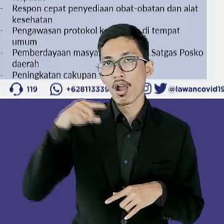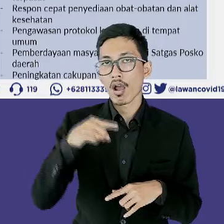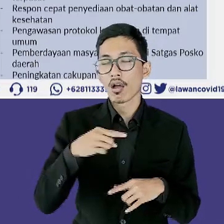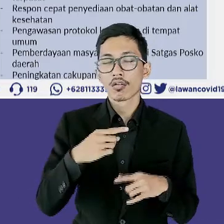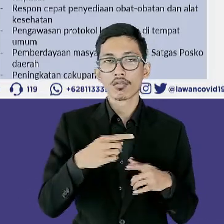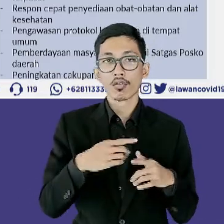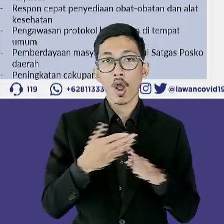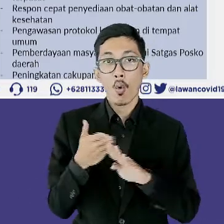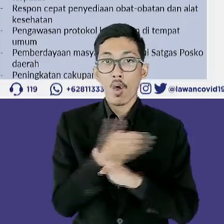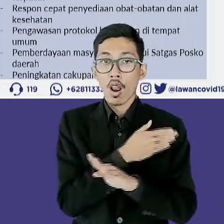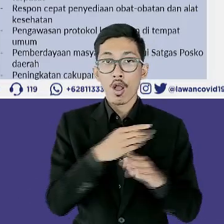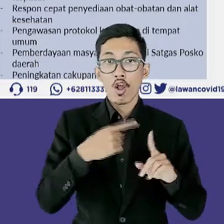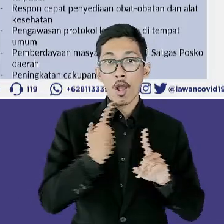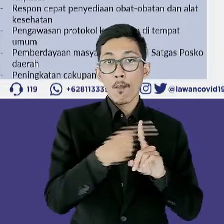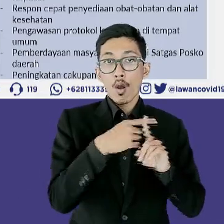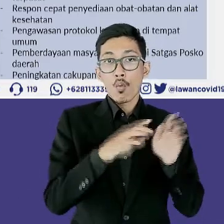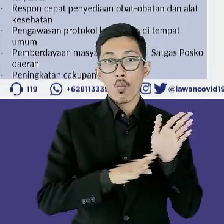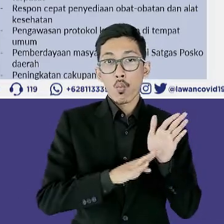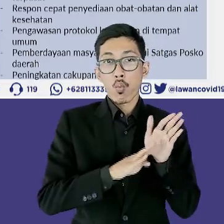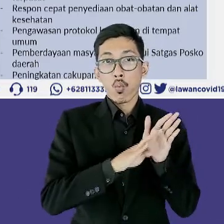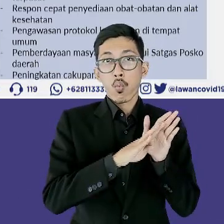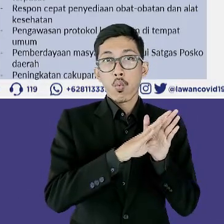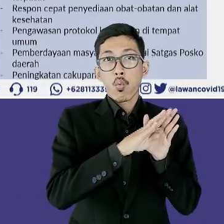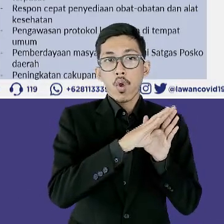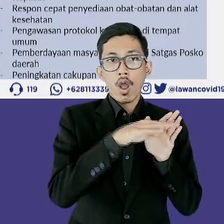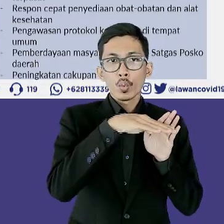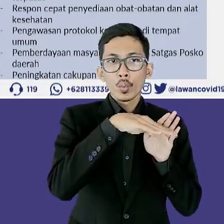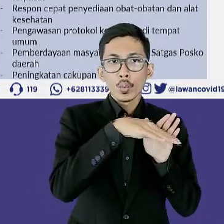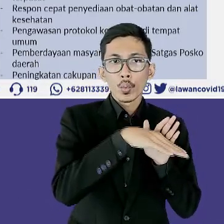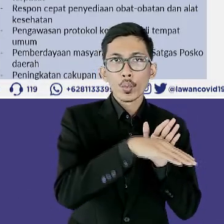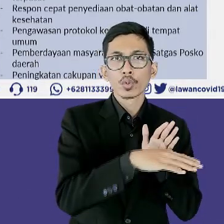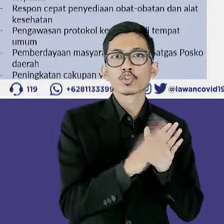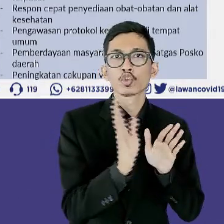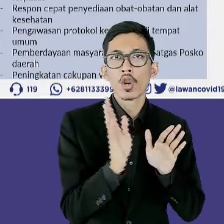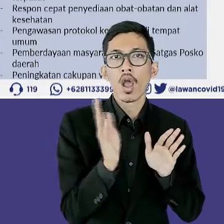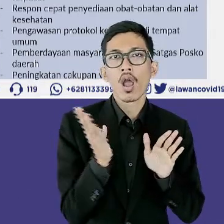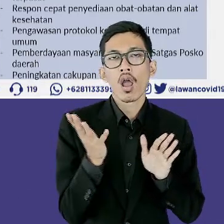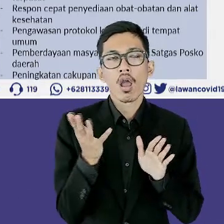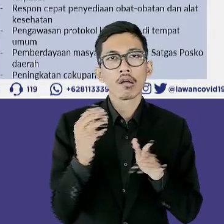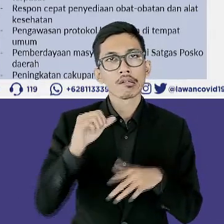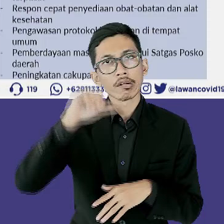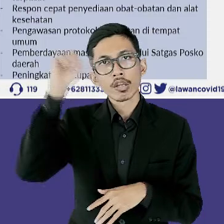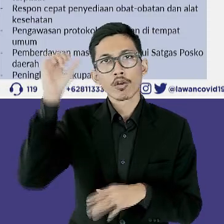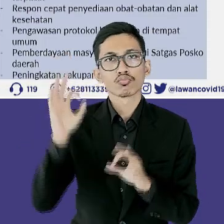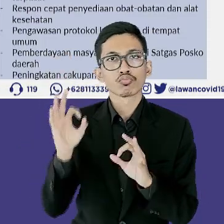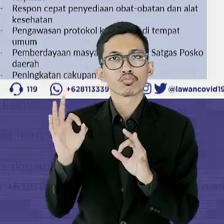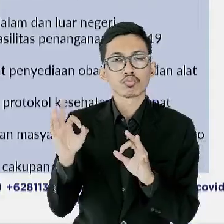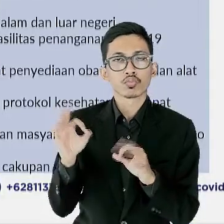sangat tajam dibandingkan kasus pertama. Lonjakan kasus ini bahkan mencapai